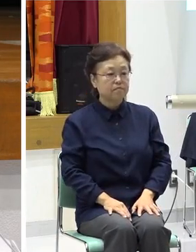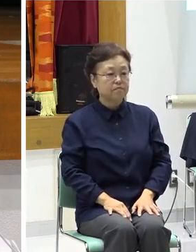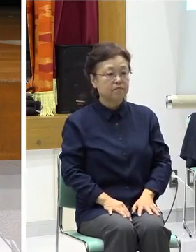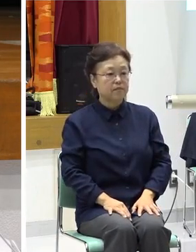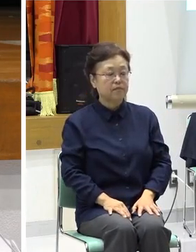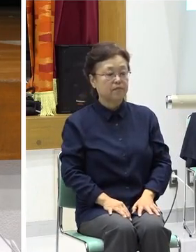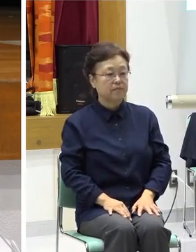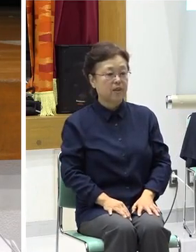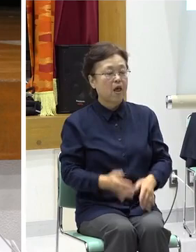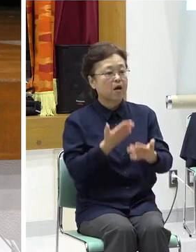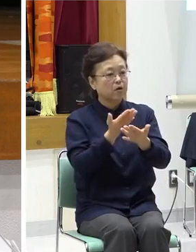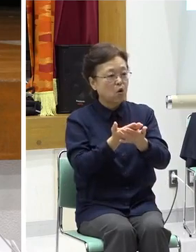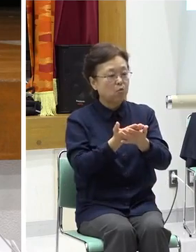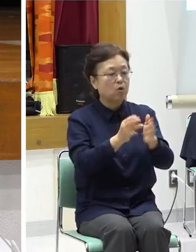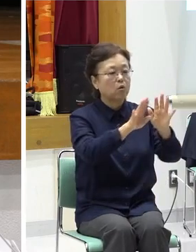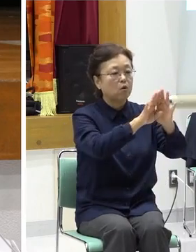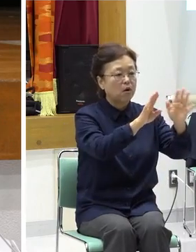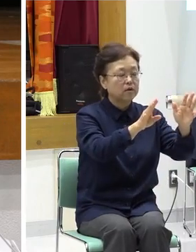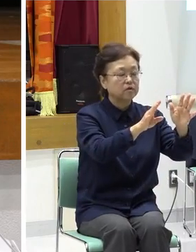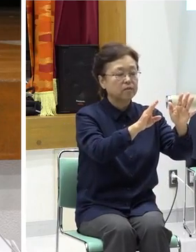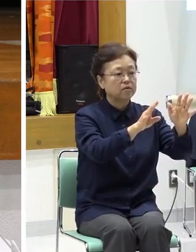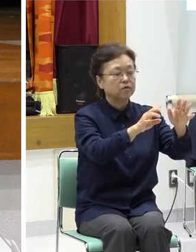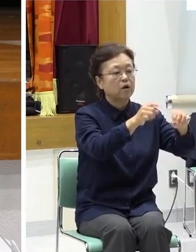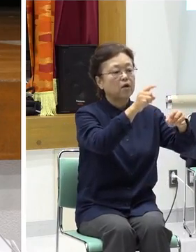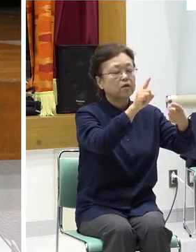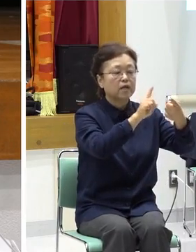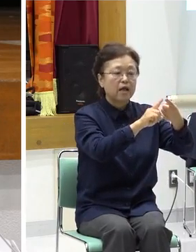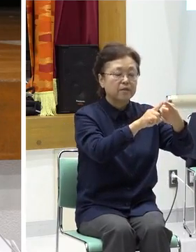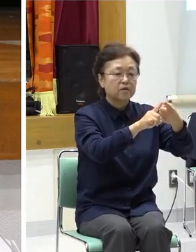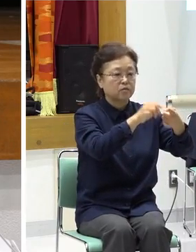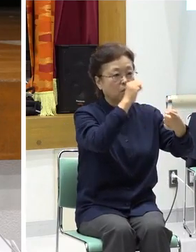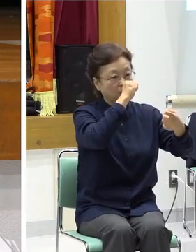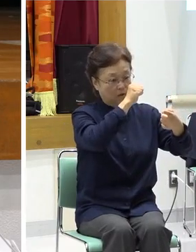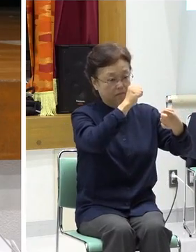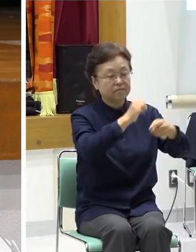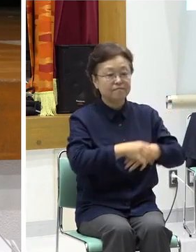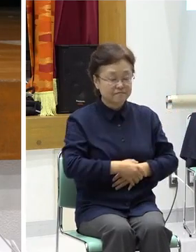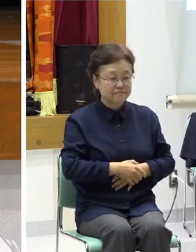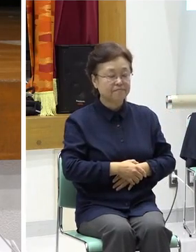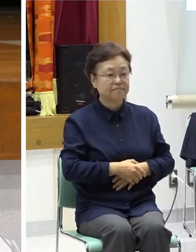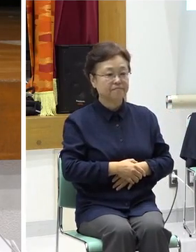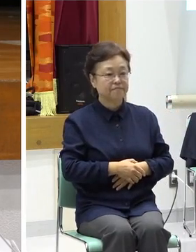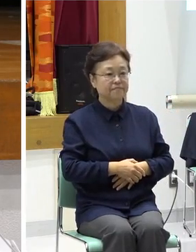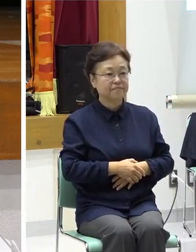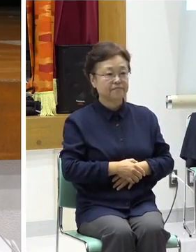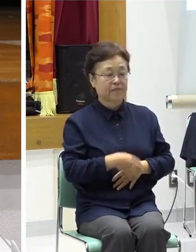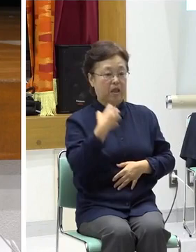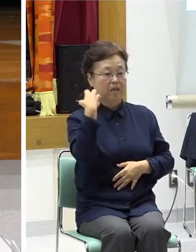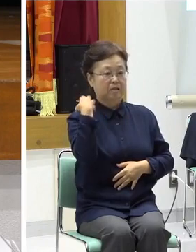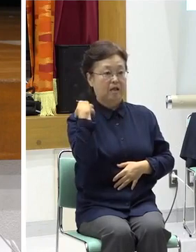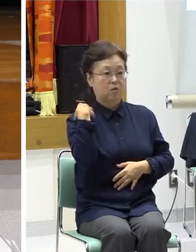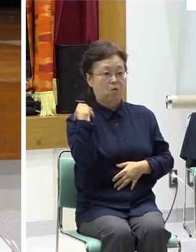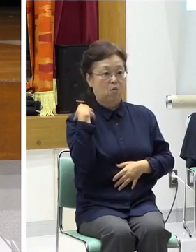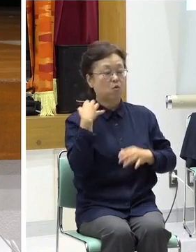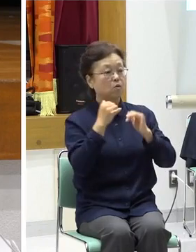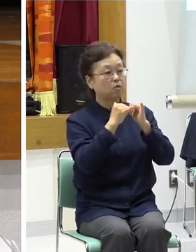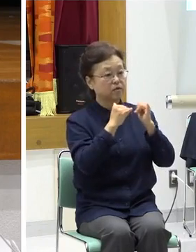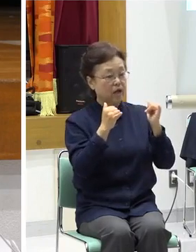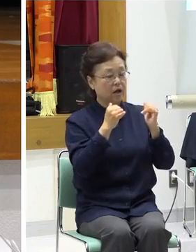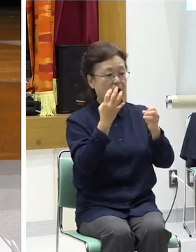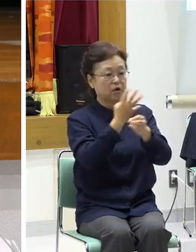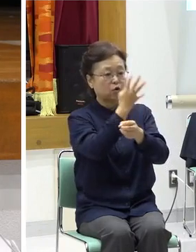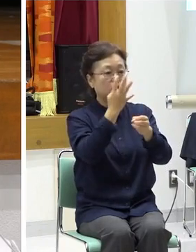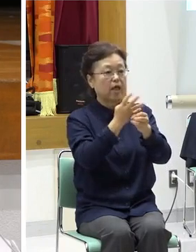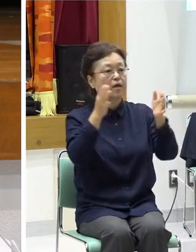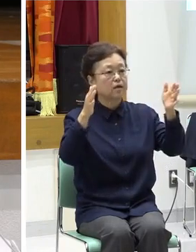要望を伝えることができたという状況です。で、担当者4年間の間に何